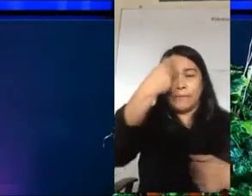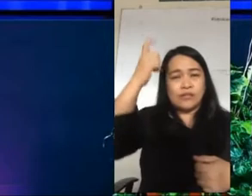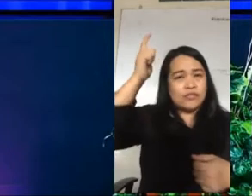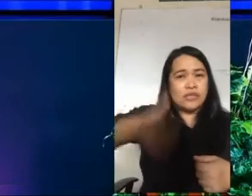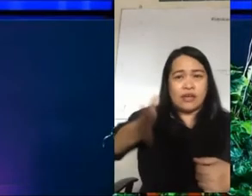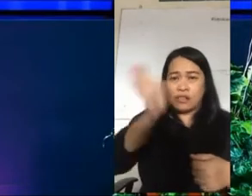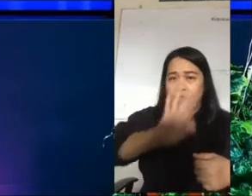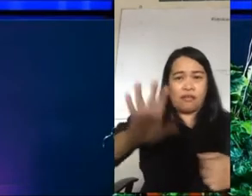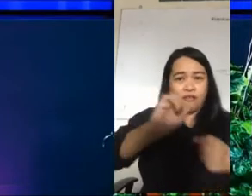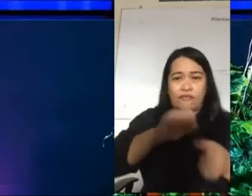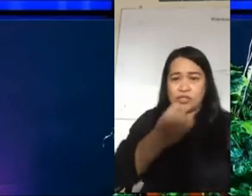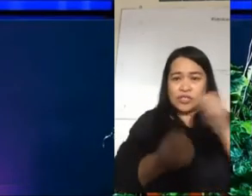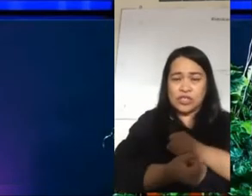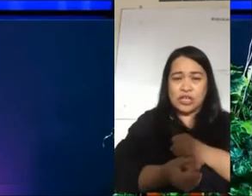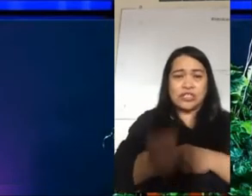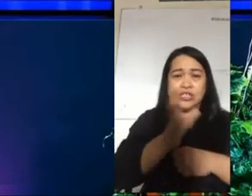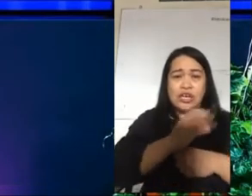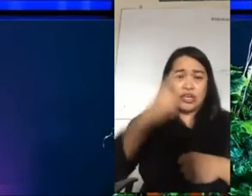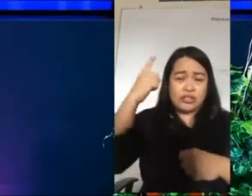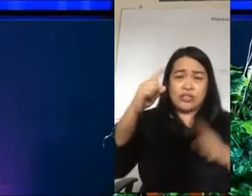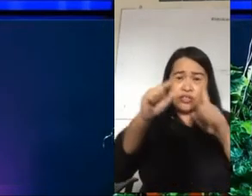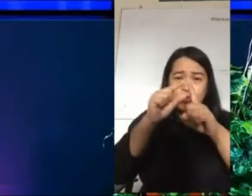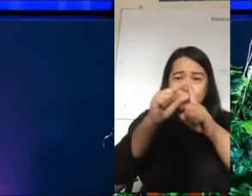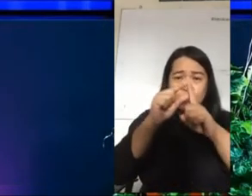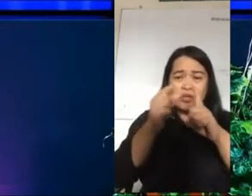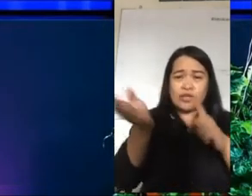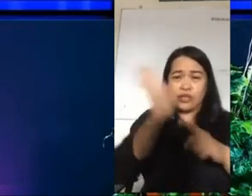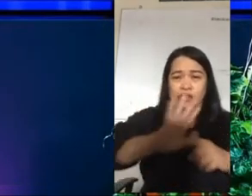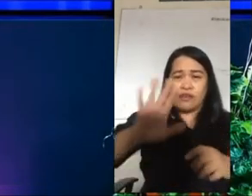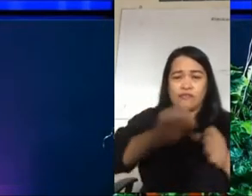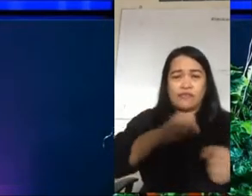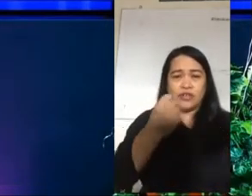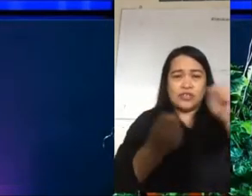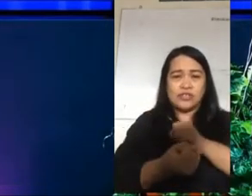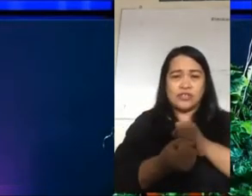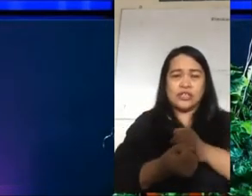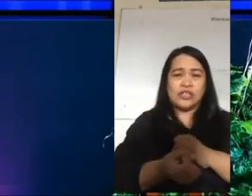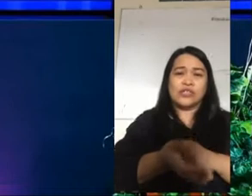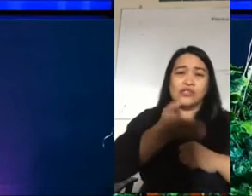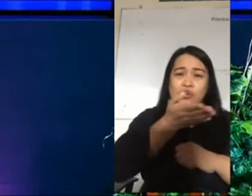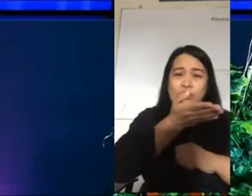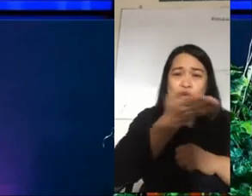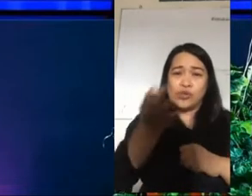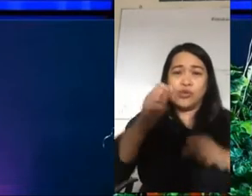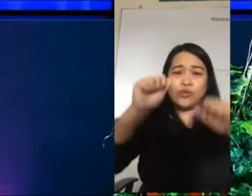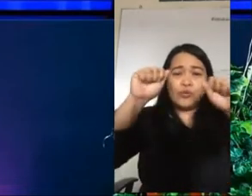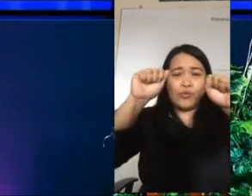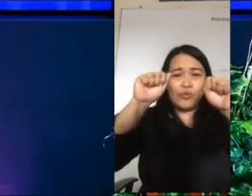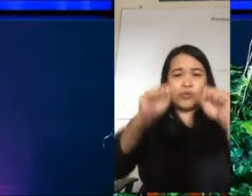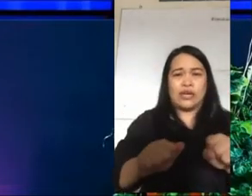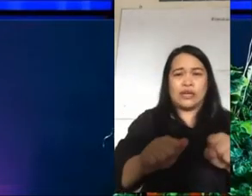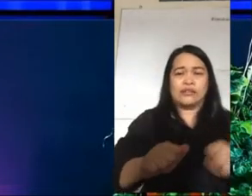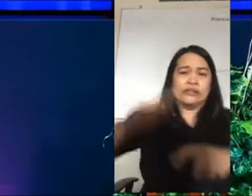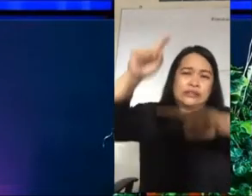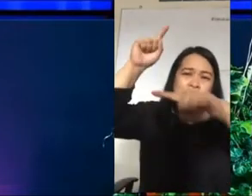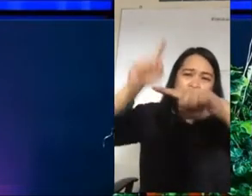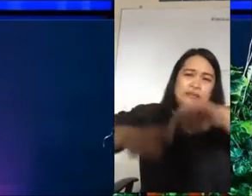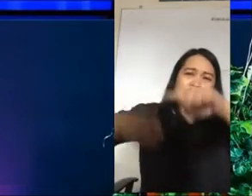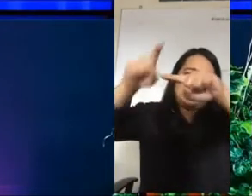nagbabago at ang kanyang salita ay hindi nagbabago, pwede mong ipako ang buhay mo sa